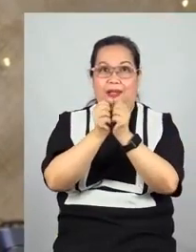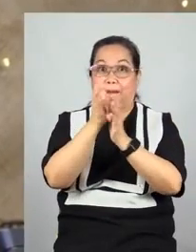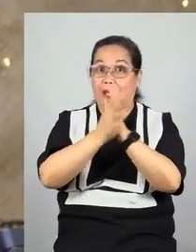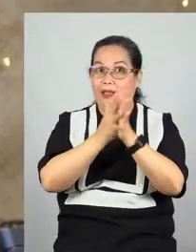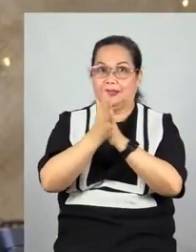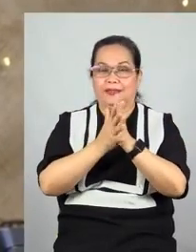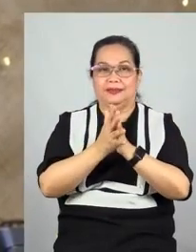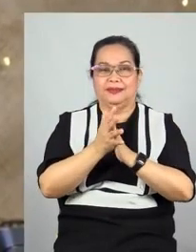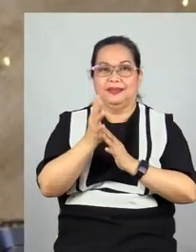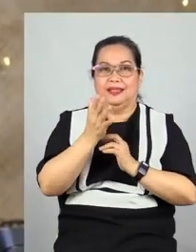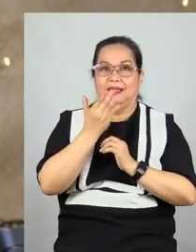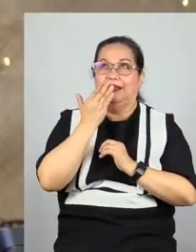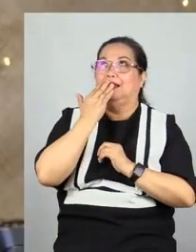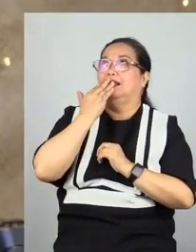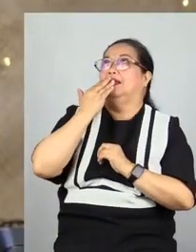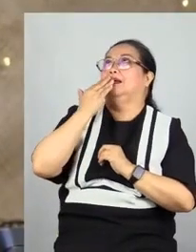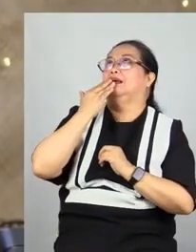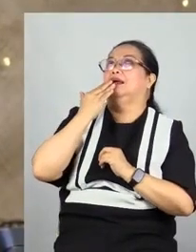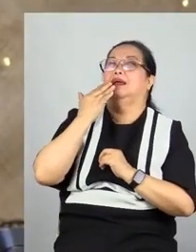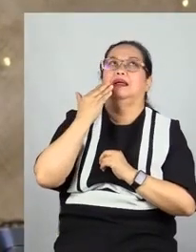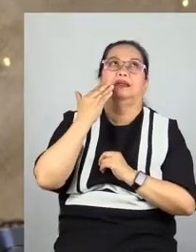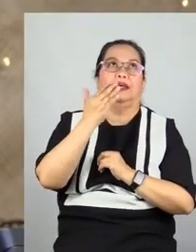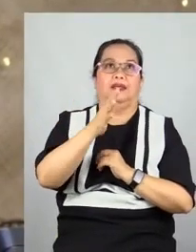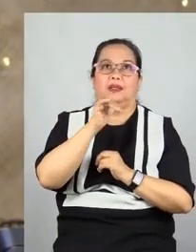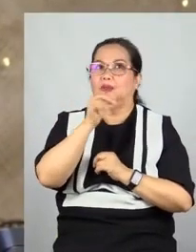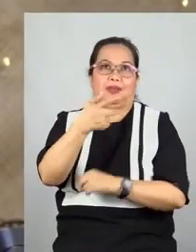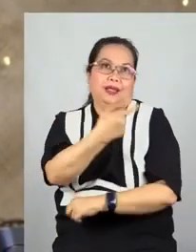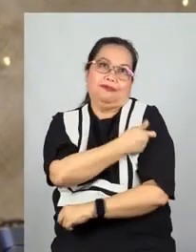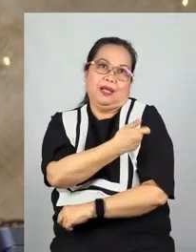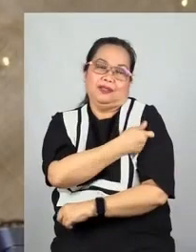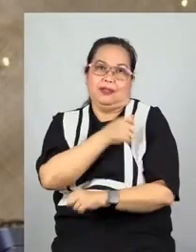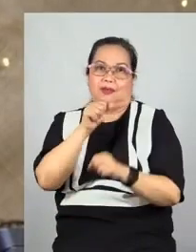at nagpapasalamat, ay salamat hindi siya bakunado.